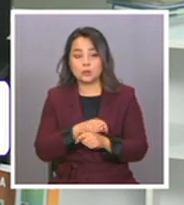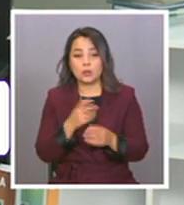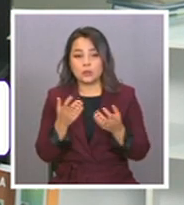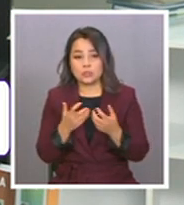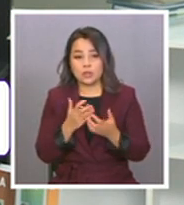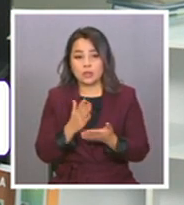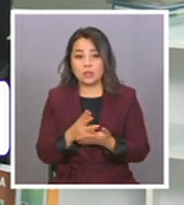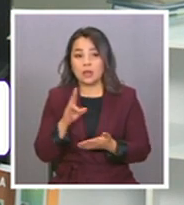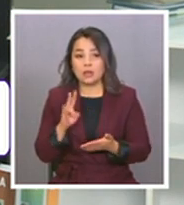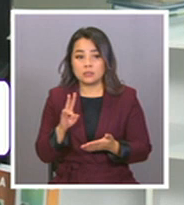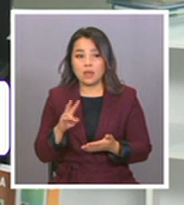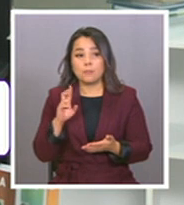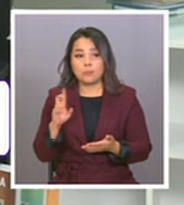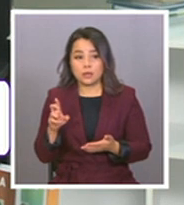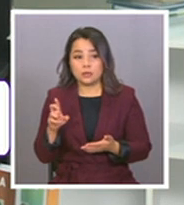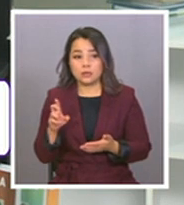ұзындық, НБ векторы.